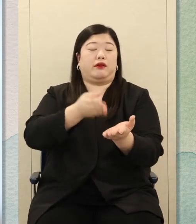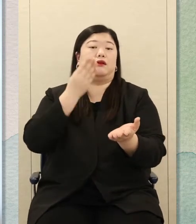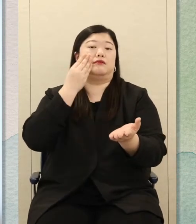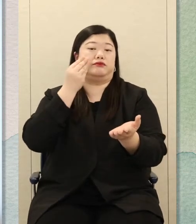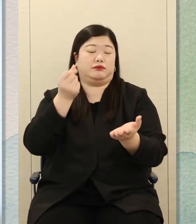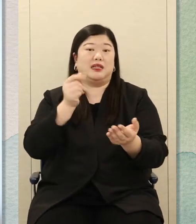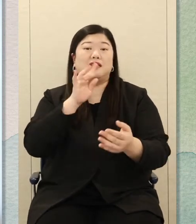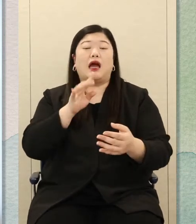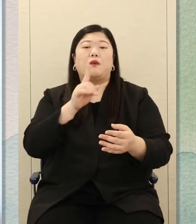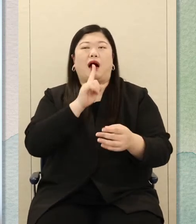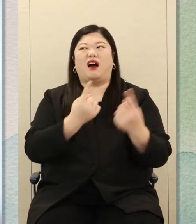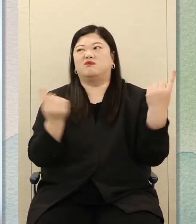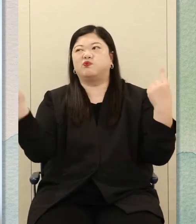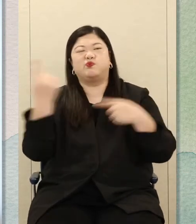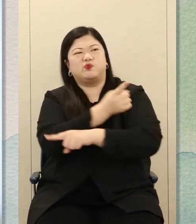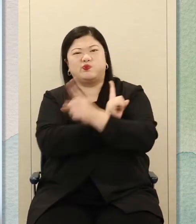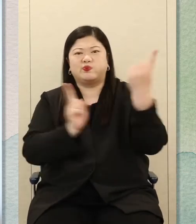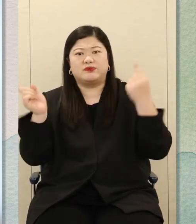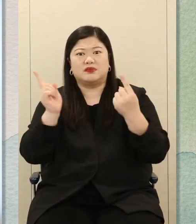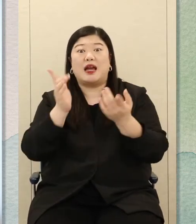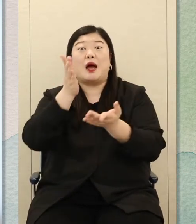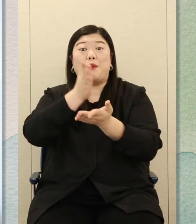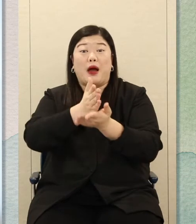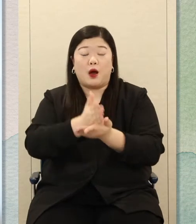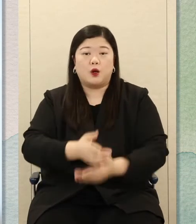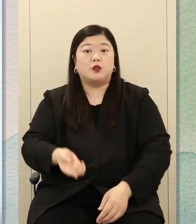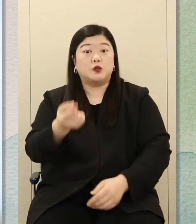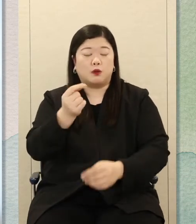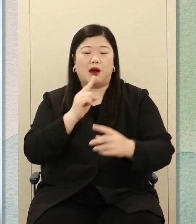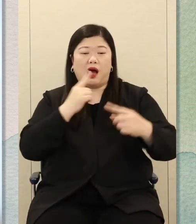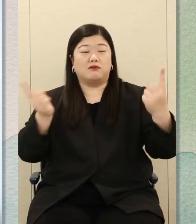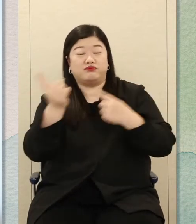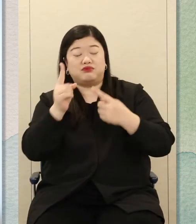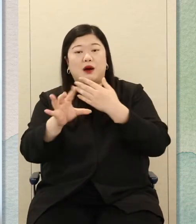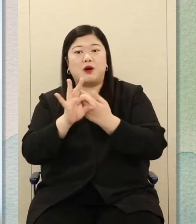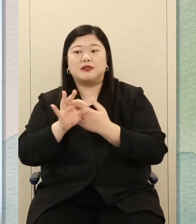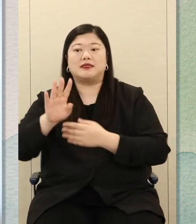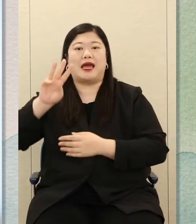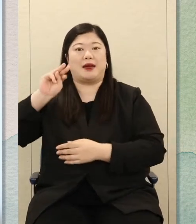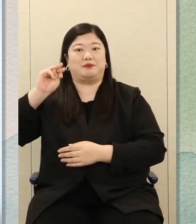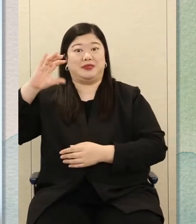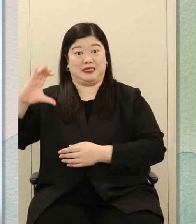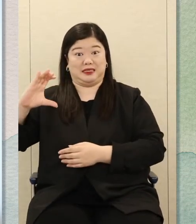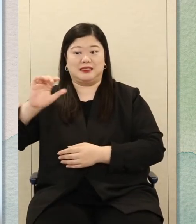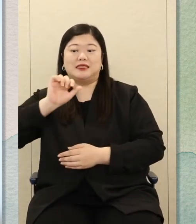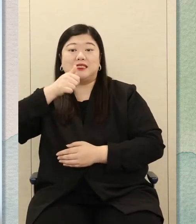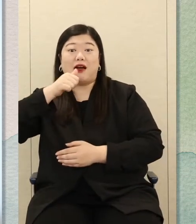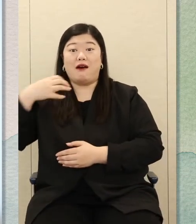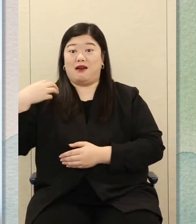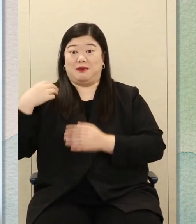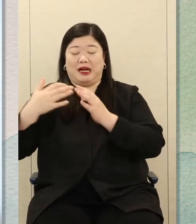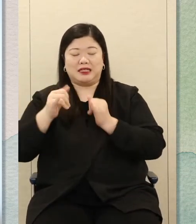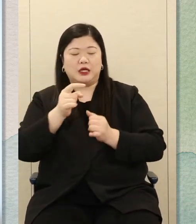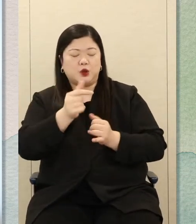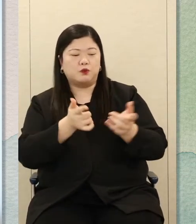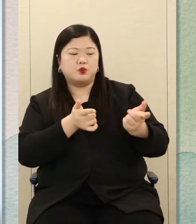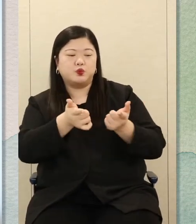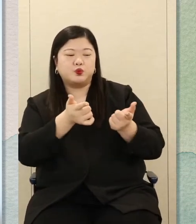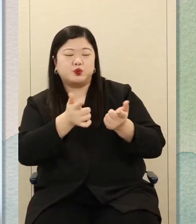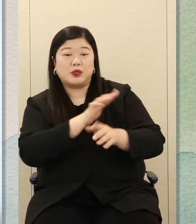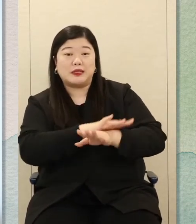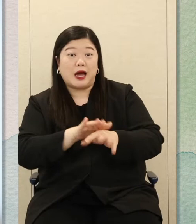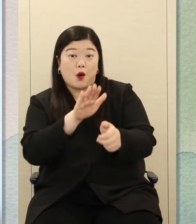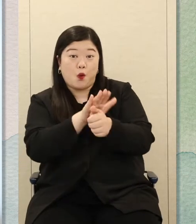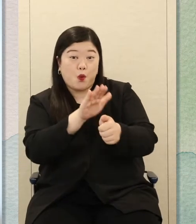되거나 횡설수설하지 않게 그거는 좀 진행자가 통제하는 게 좋다. 거기 그렇게까지 막 자유롭게 가지